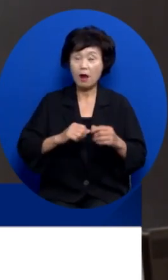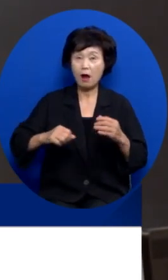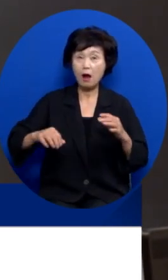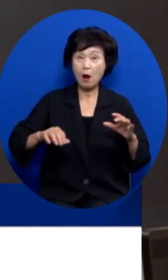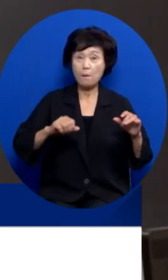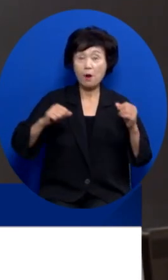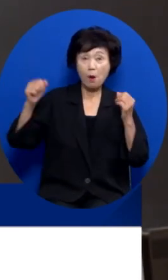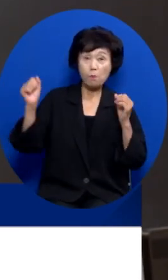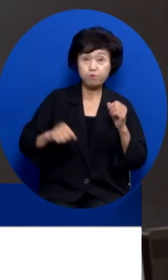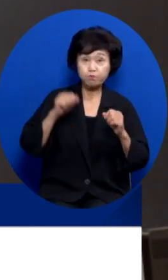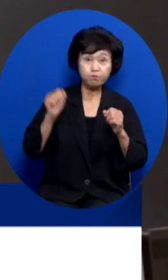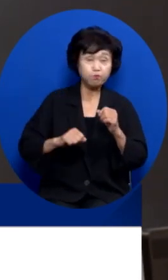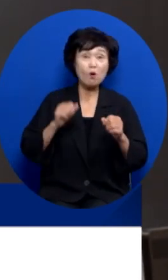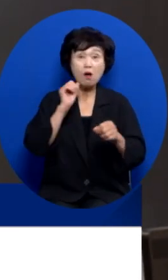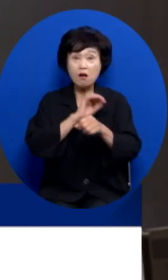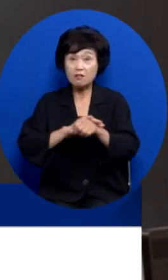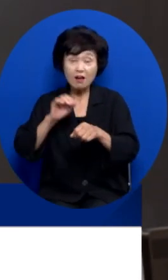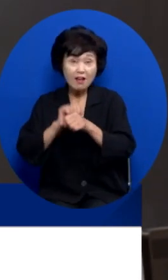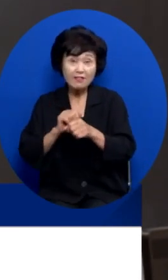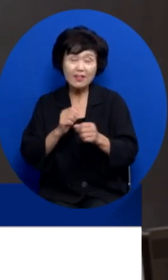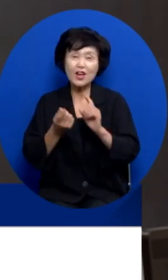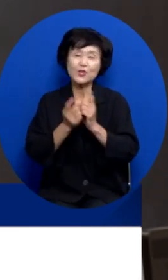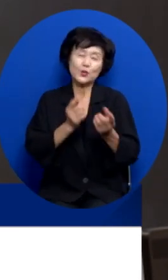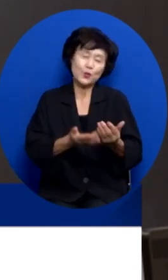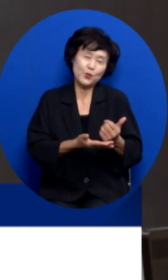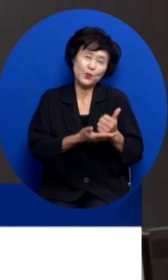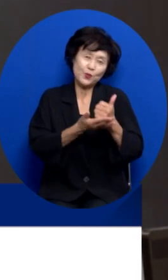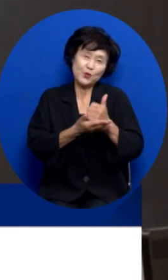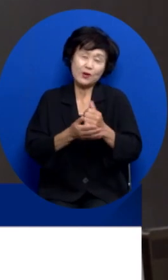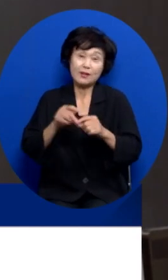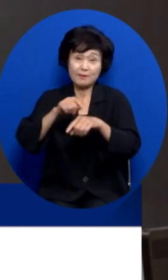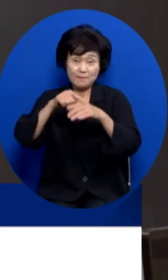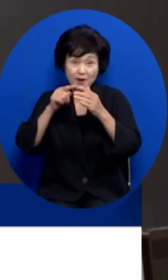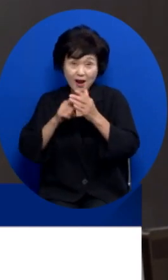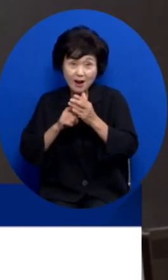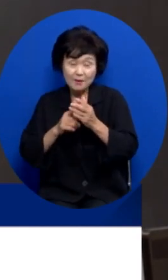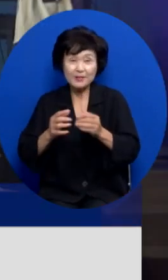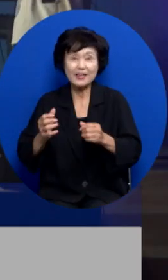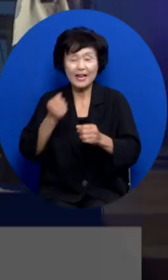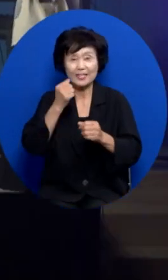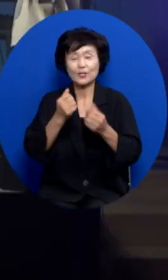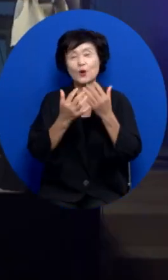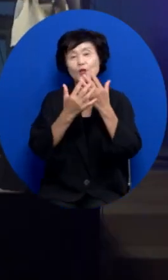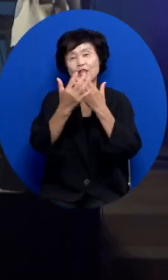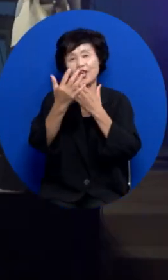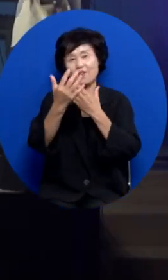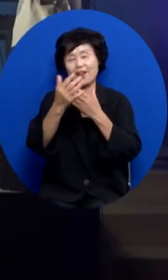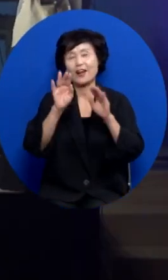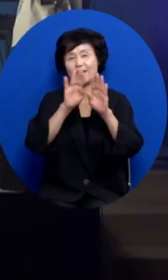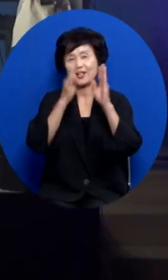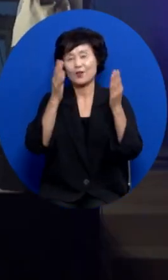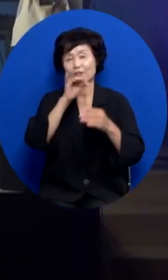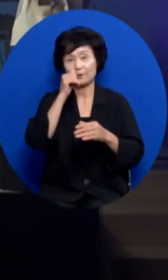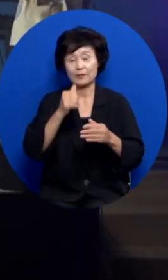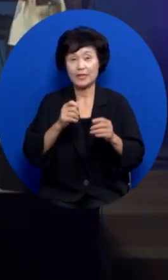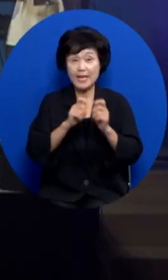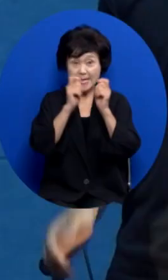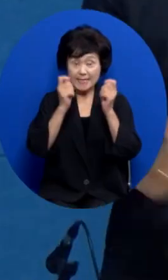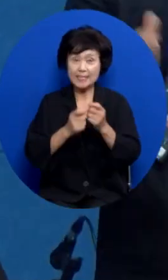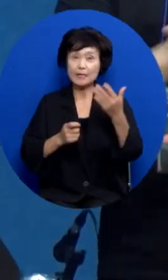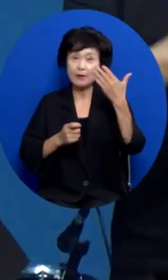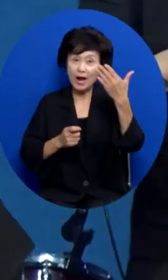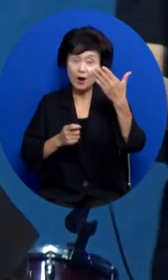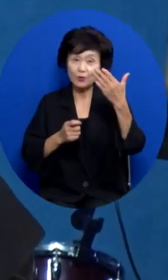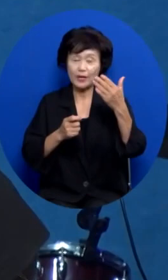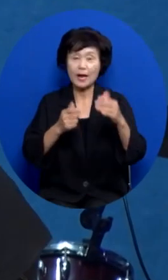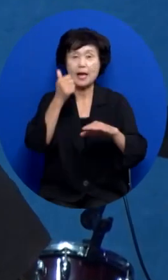서로 존중하는 마음으로 하는 것으로 지금 대회가 잡혀가고 있습니다. 9개 팀이 대회 결선에 오른